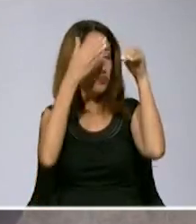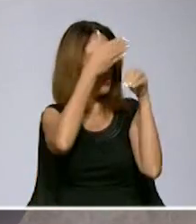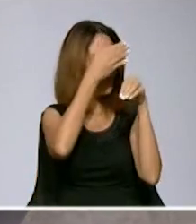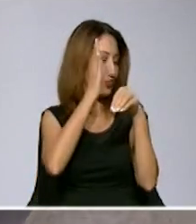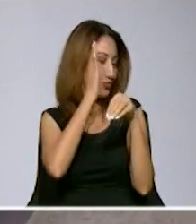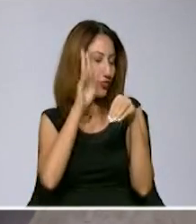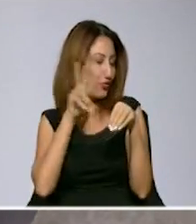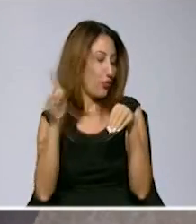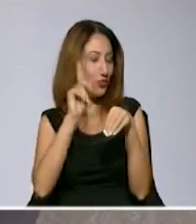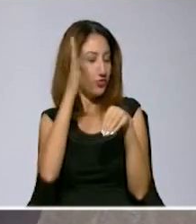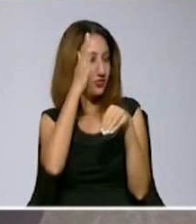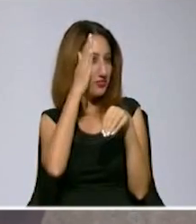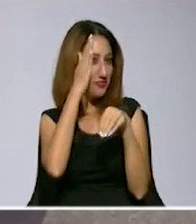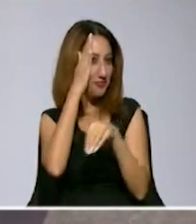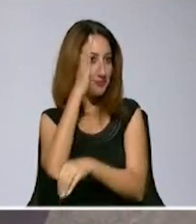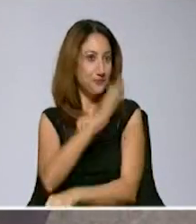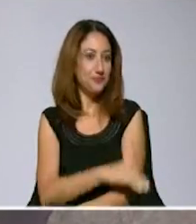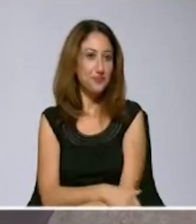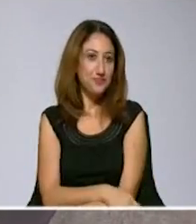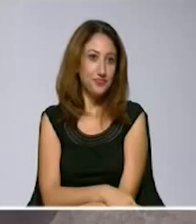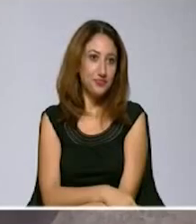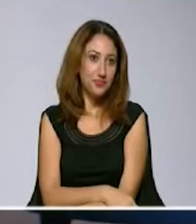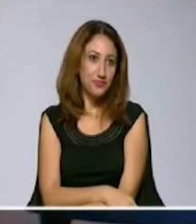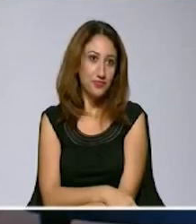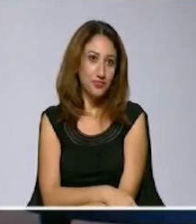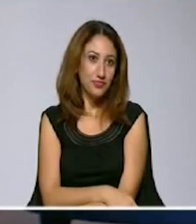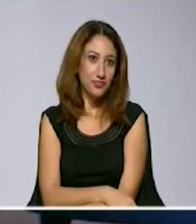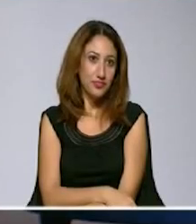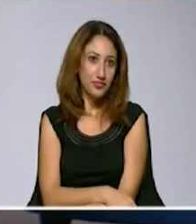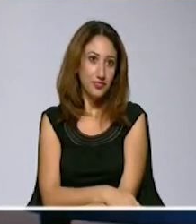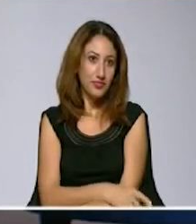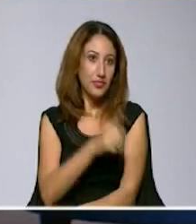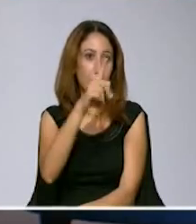اهو. قولي الرقم اللي هو اختاره كام.